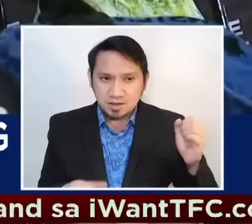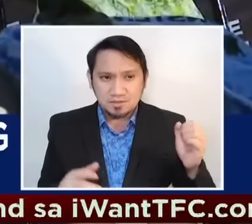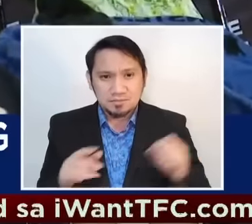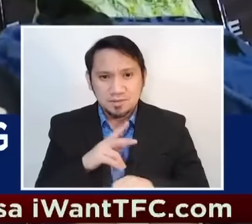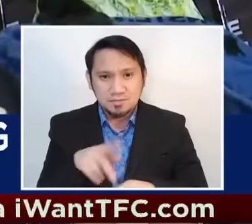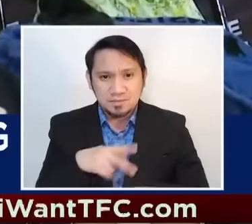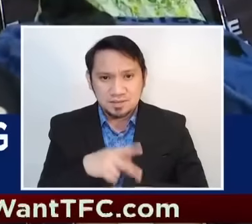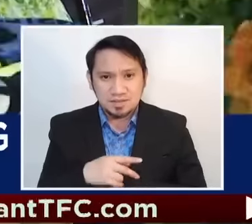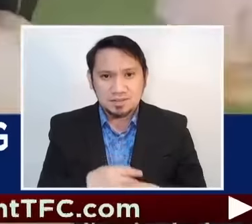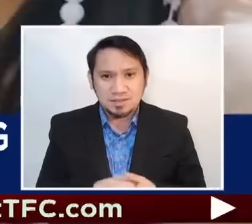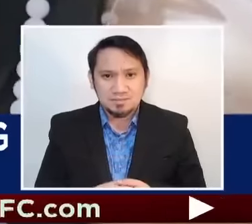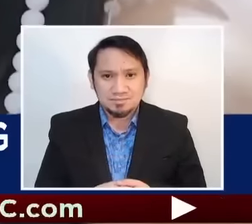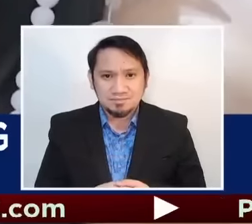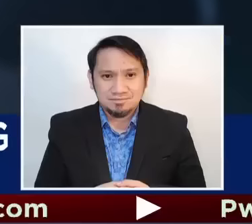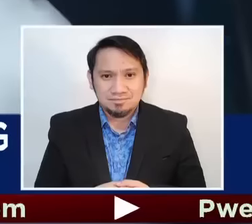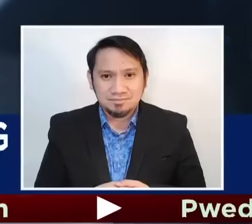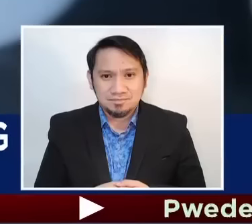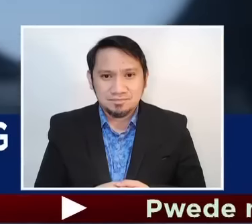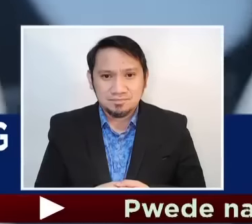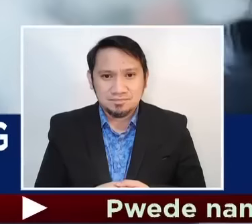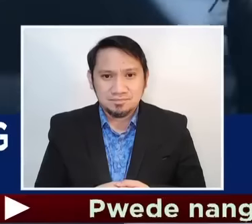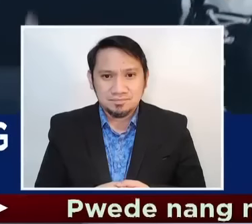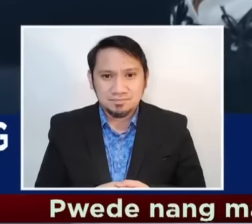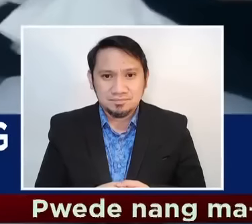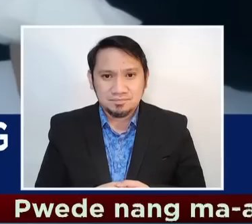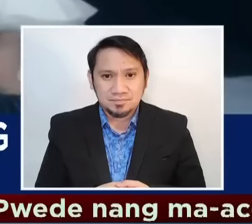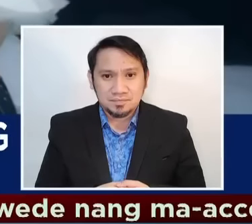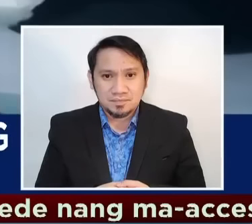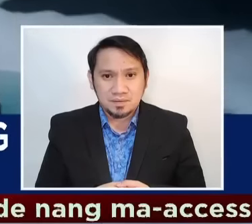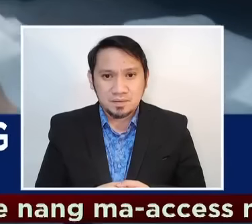Red Velvet!